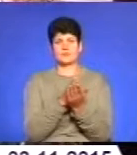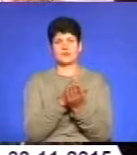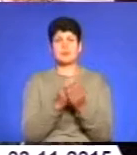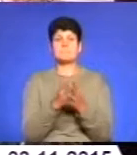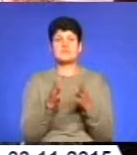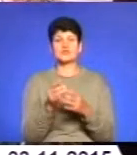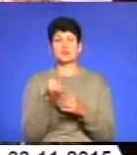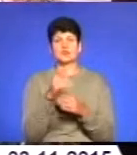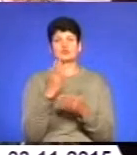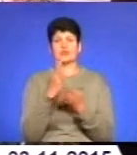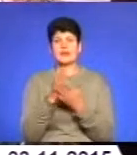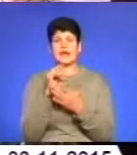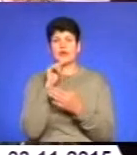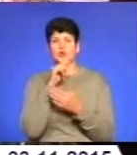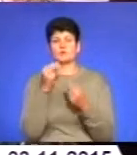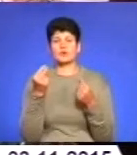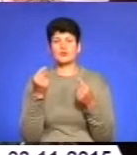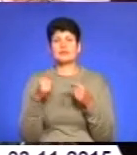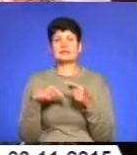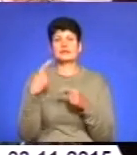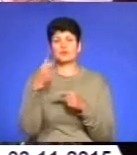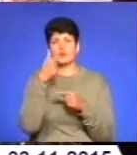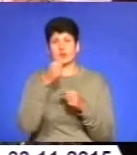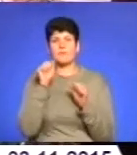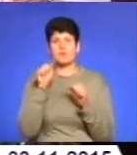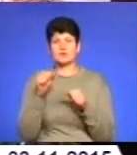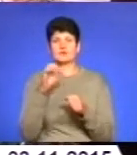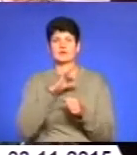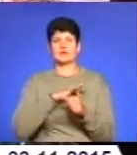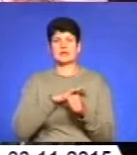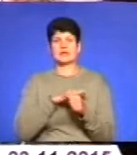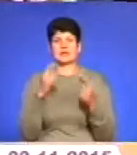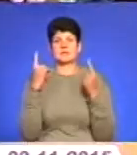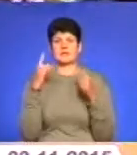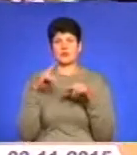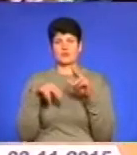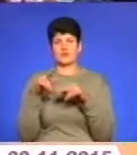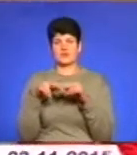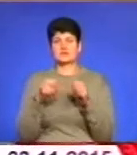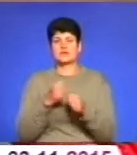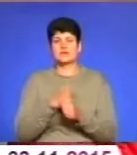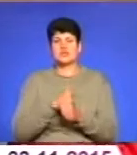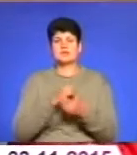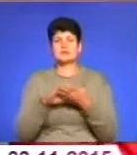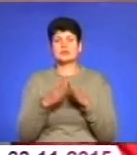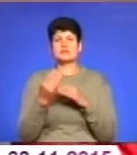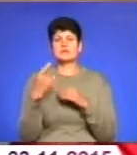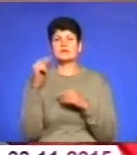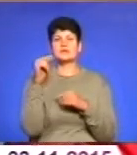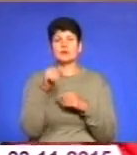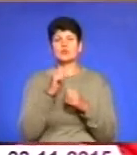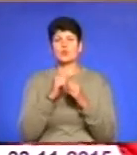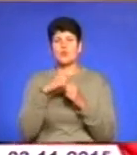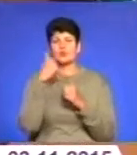того, якщо є економія коштів, то значить на другий рік їх можна використовувати для капітального будівництва. На жаль, ситуація в області така, що кожного